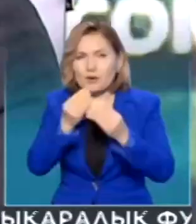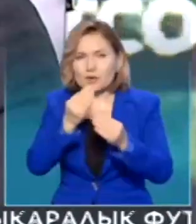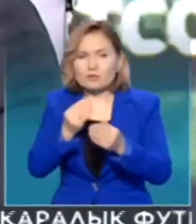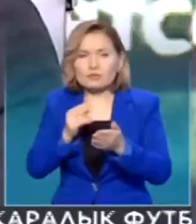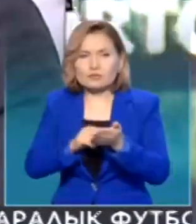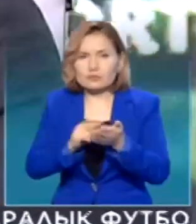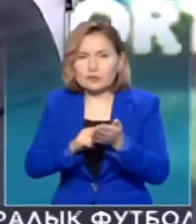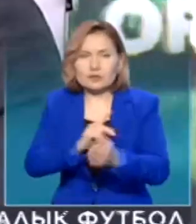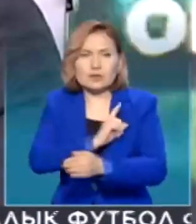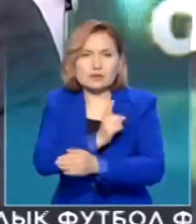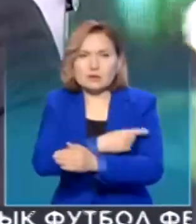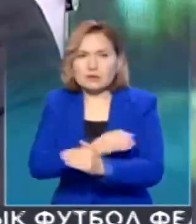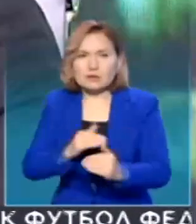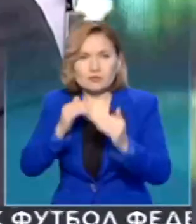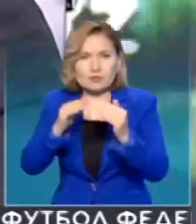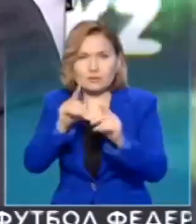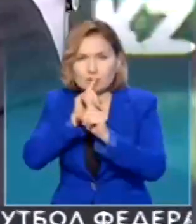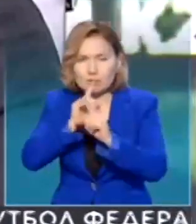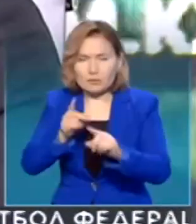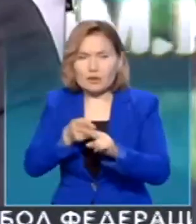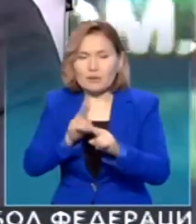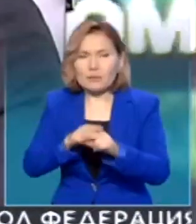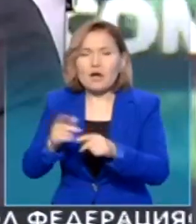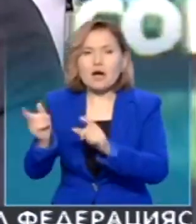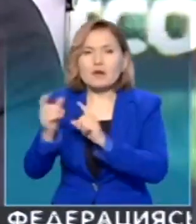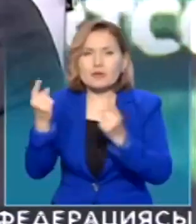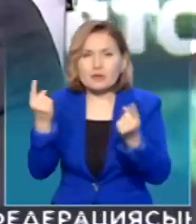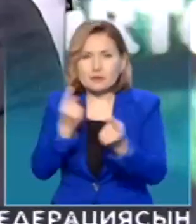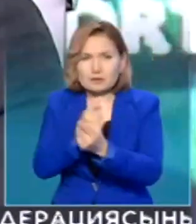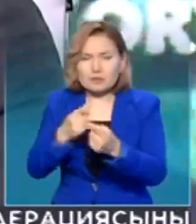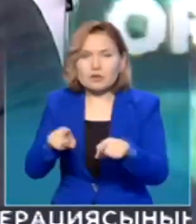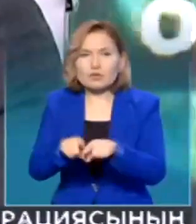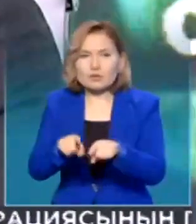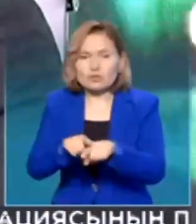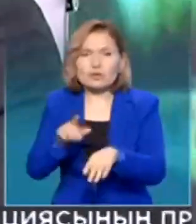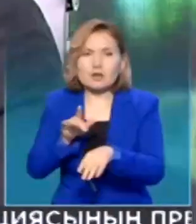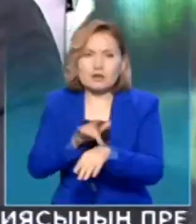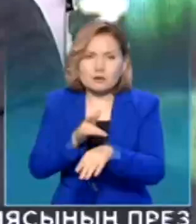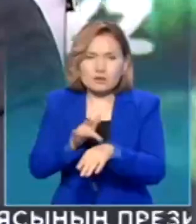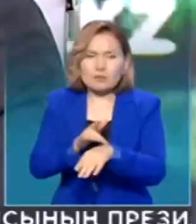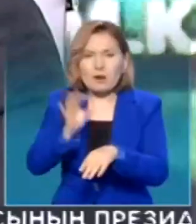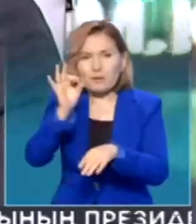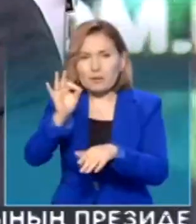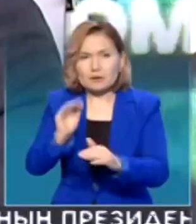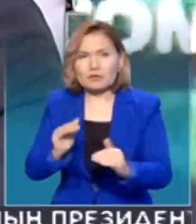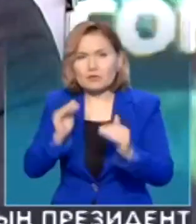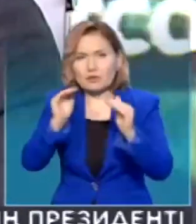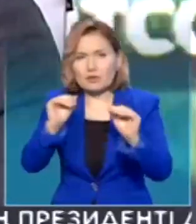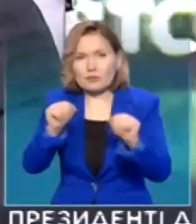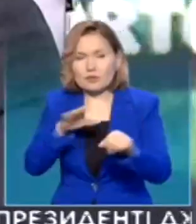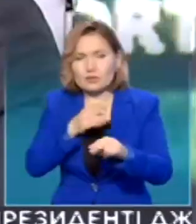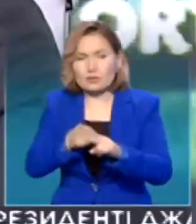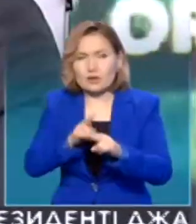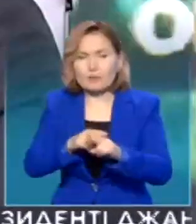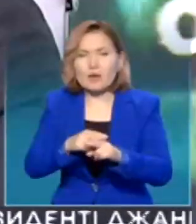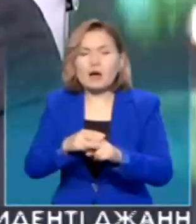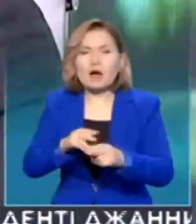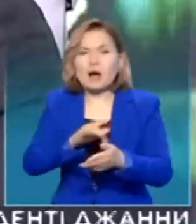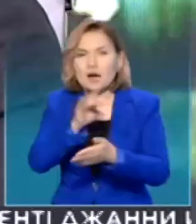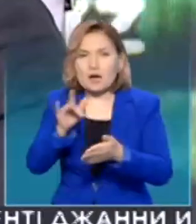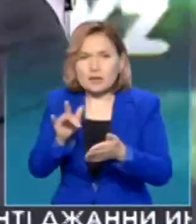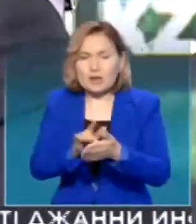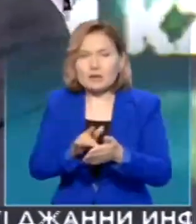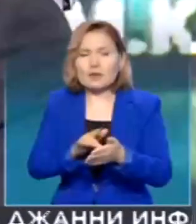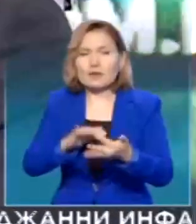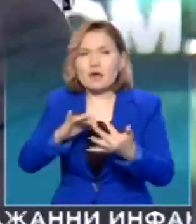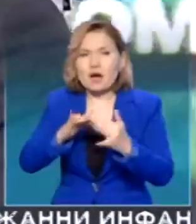деп айта алмаймыз. Кейіннен тасымалдаған кезде кішкене әсер етуі мүмкін. Болмаса тасымалдап, мысалы қалаға келеді, қаладан